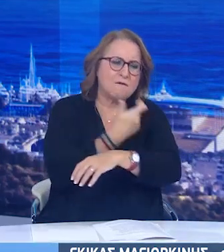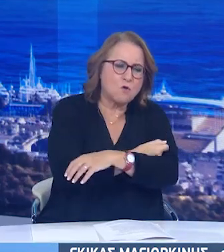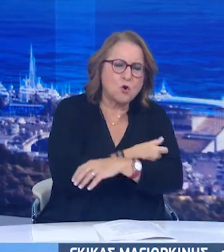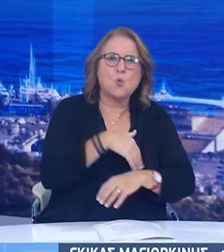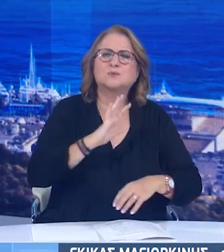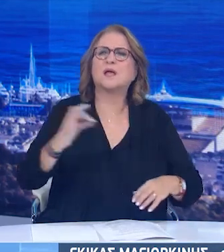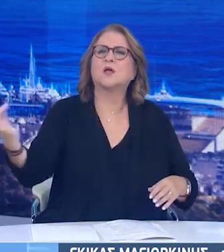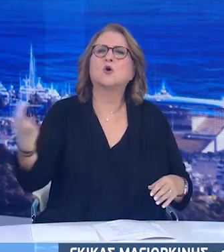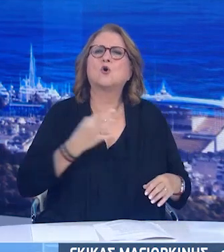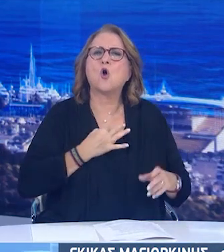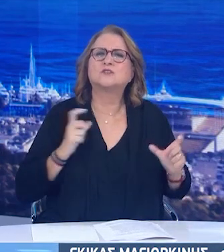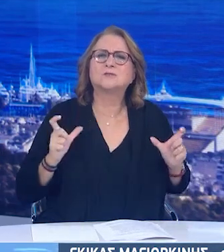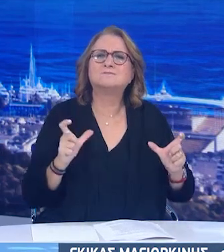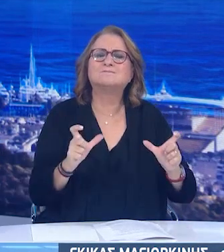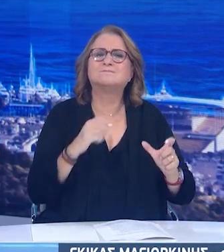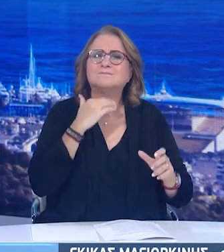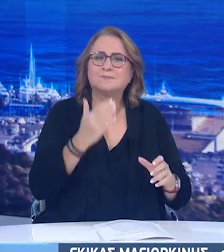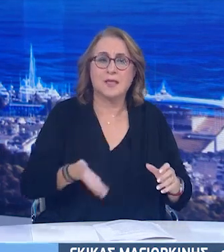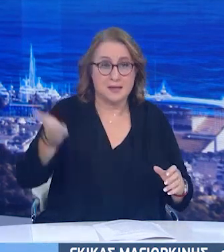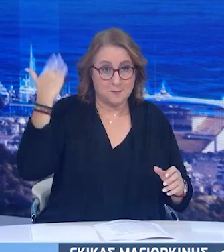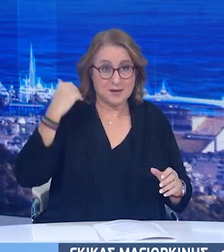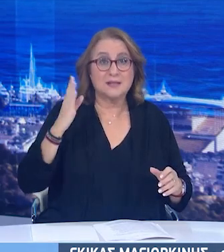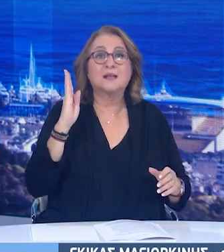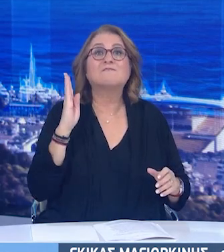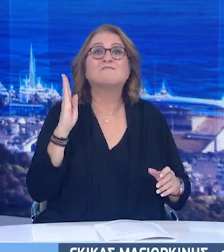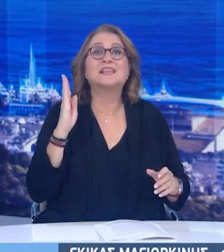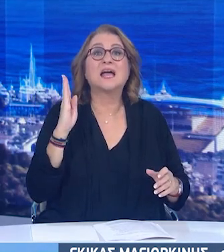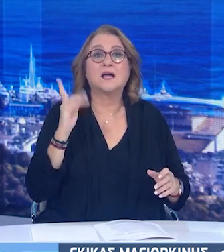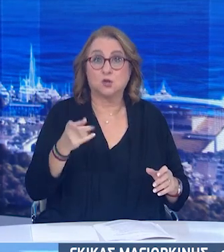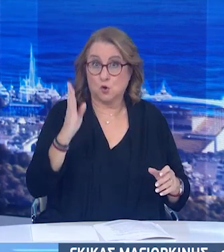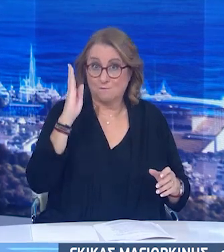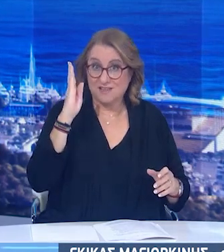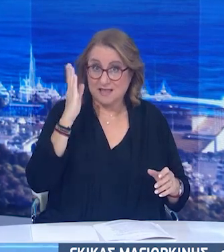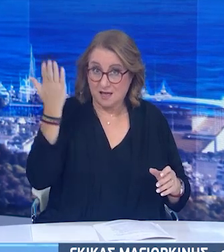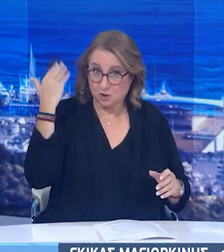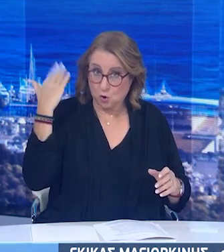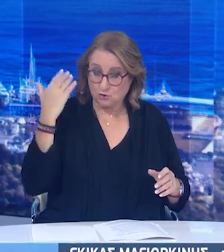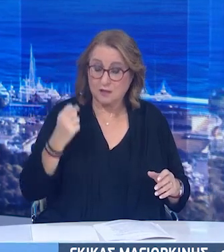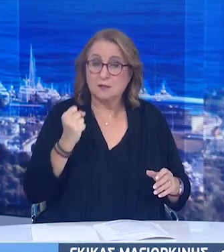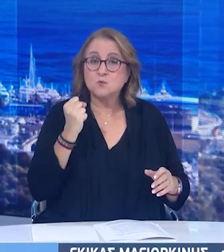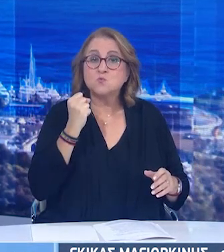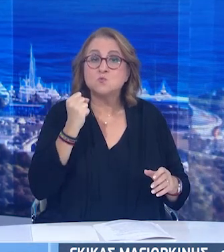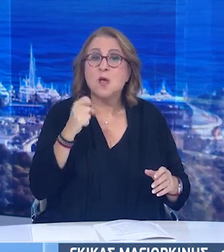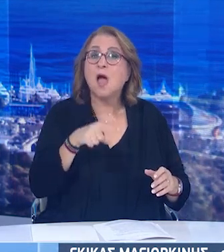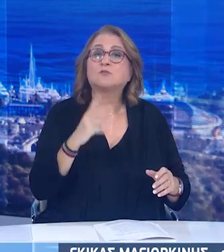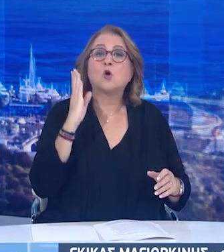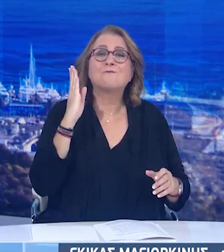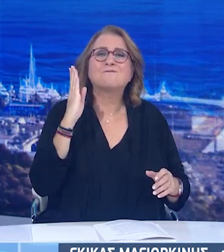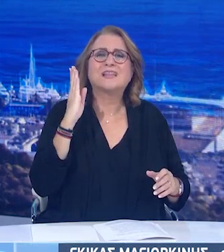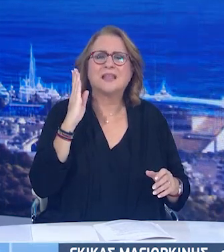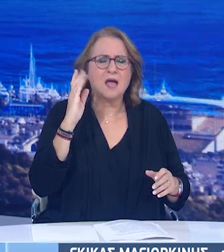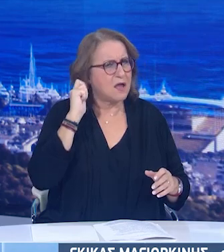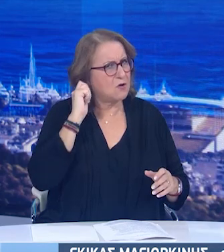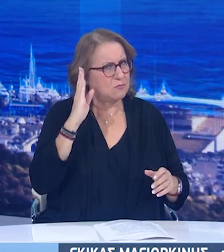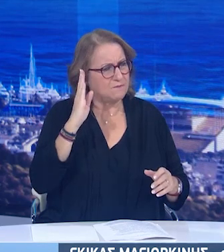να το έχουμε. Ο πρωταθλητής σε αυτά ήταν το στέλεχος Β. Μην το ξεχνάμε, το στέλεχος Β, το οποίο τελικά δεν έχει καταφέρει να δημιουργήσει